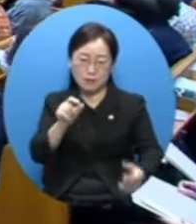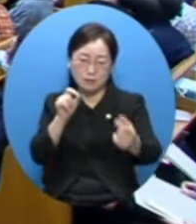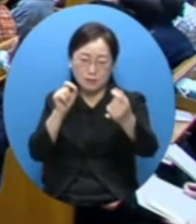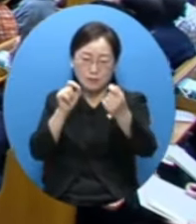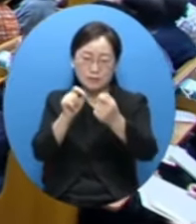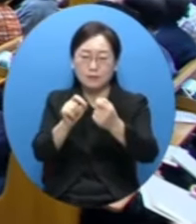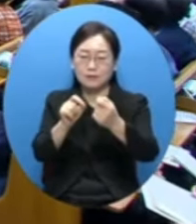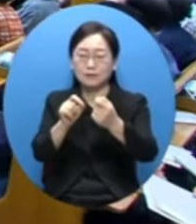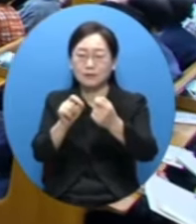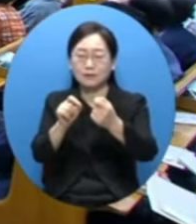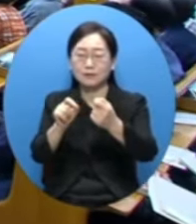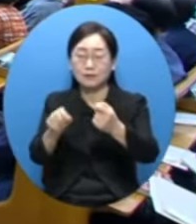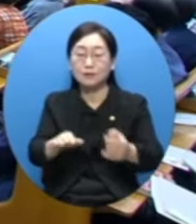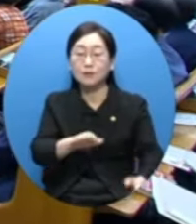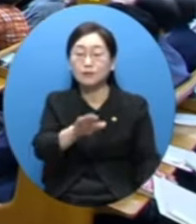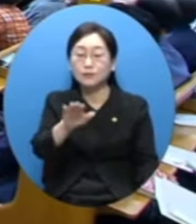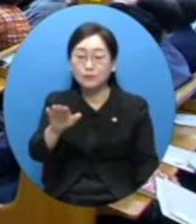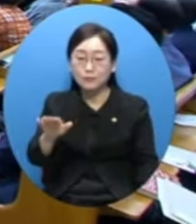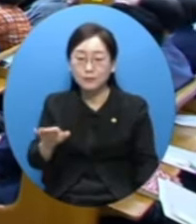우리들의